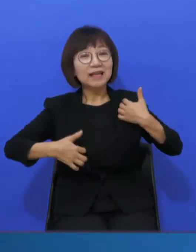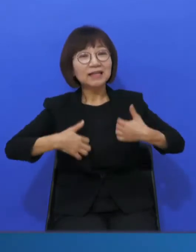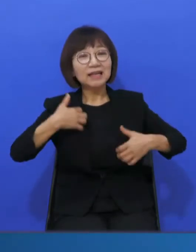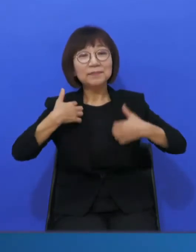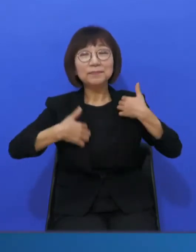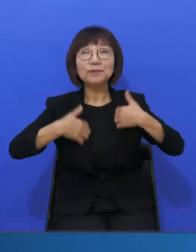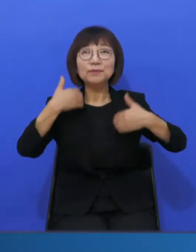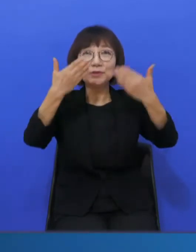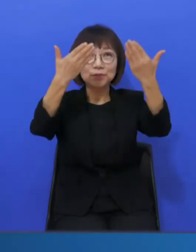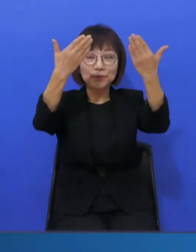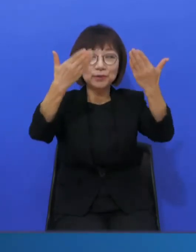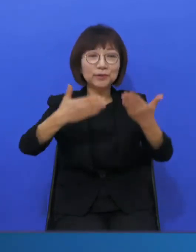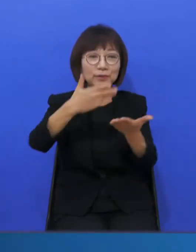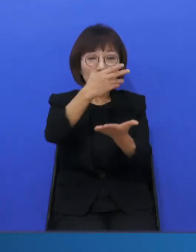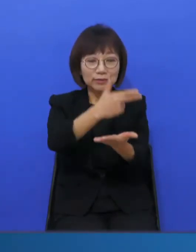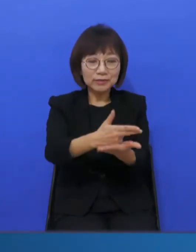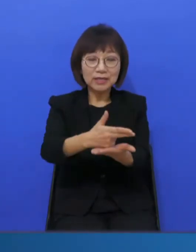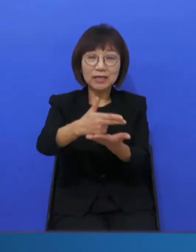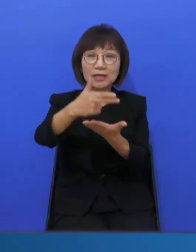하늘의 기쁨